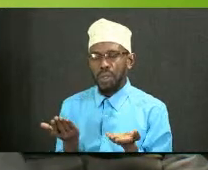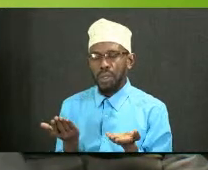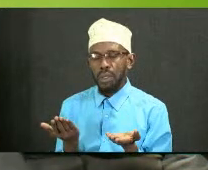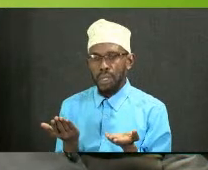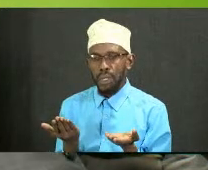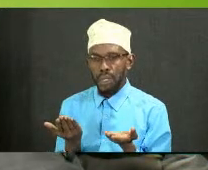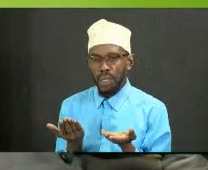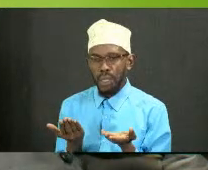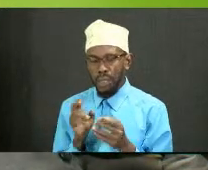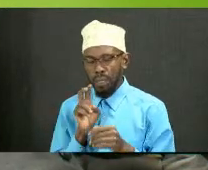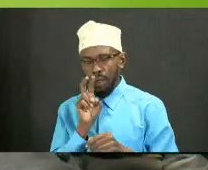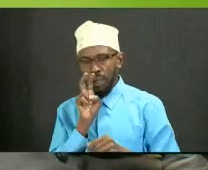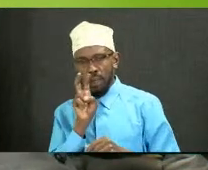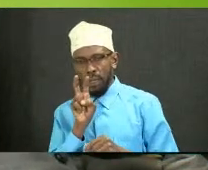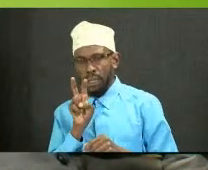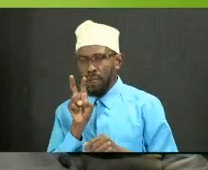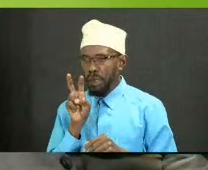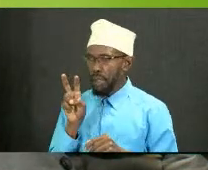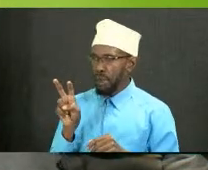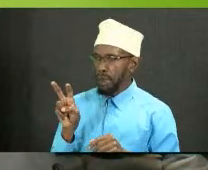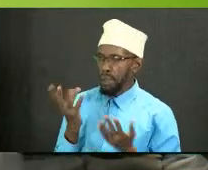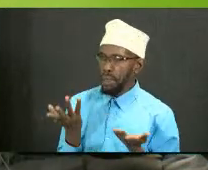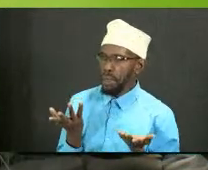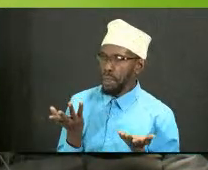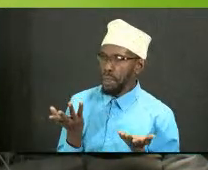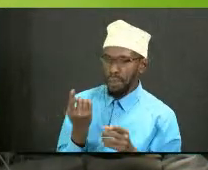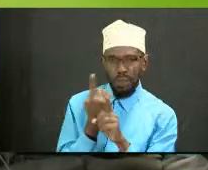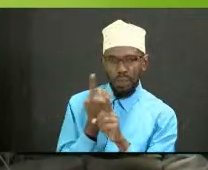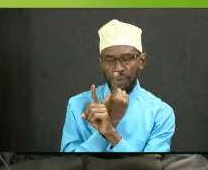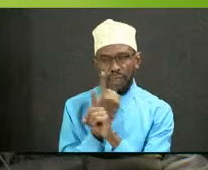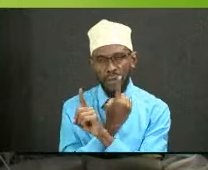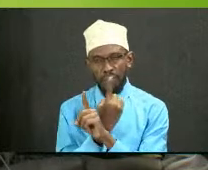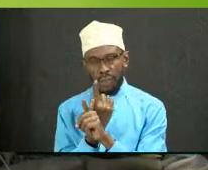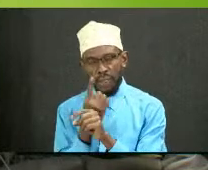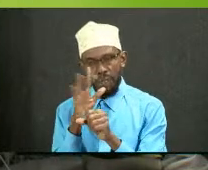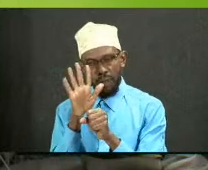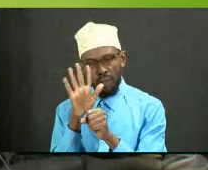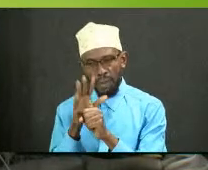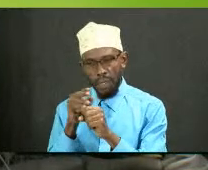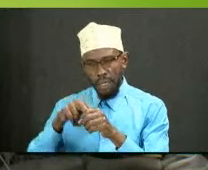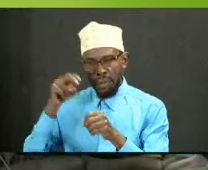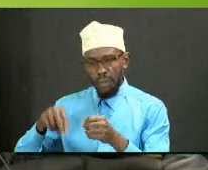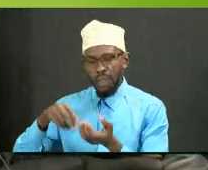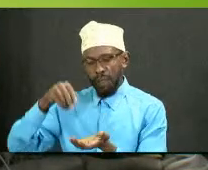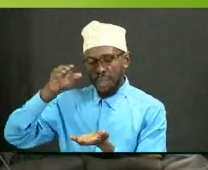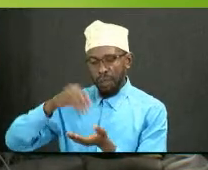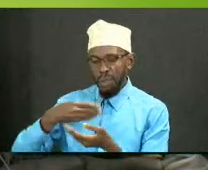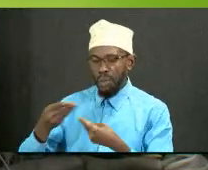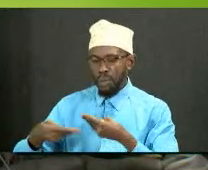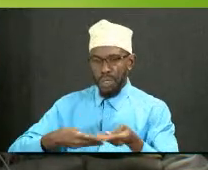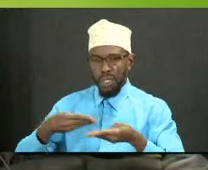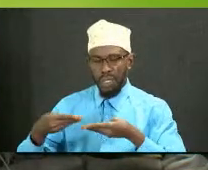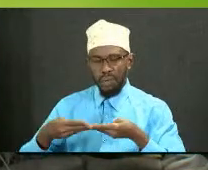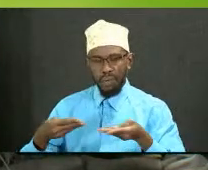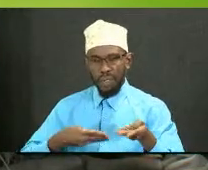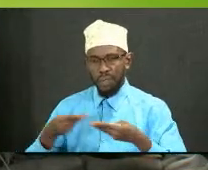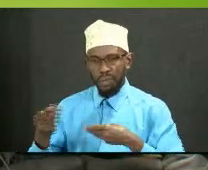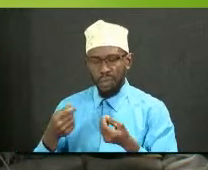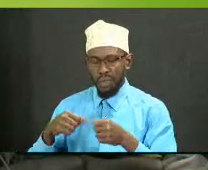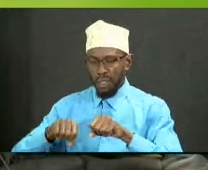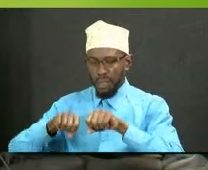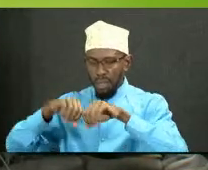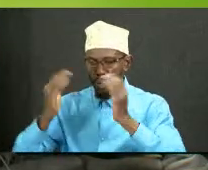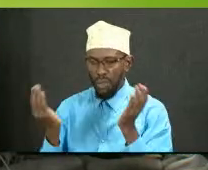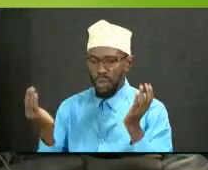umeangalia watu tofauti tofauti wamepoteza pato ama biashara zao.